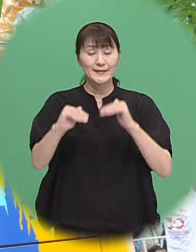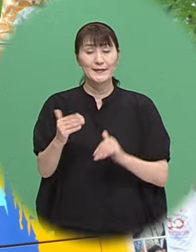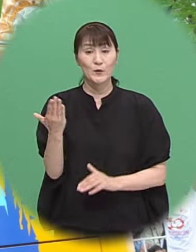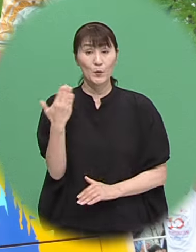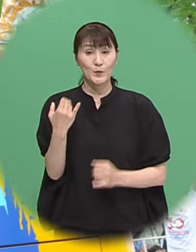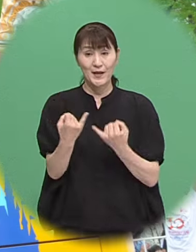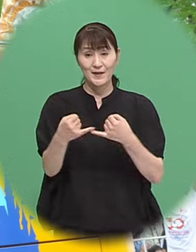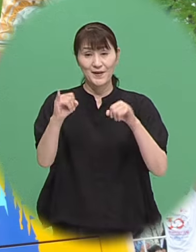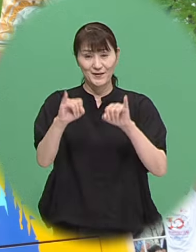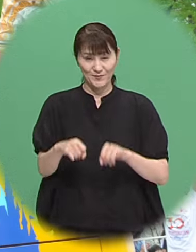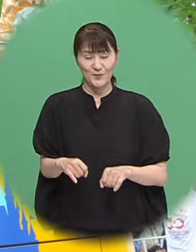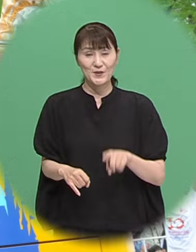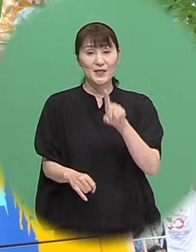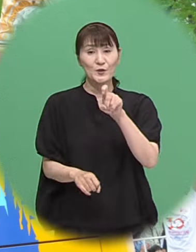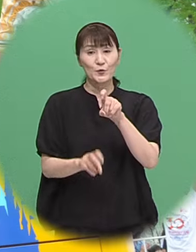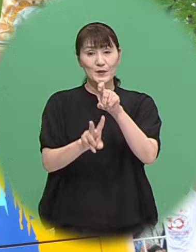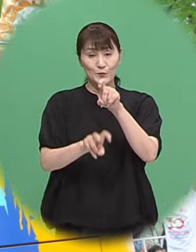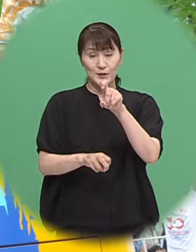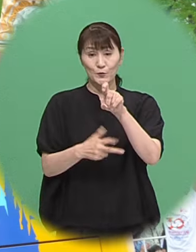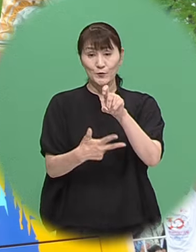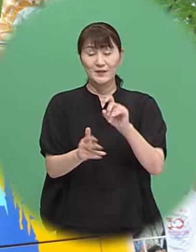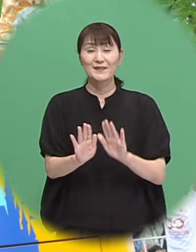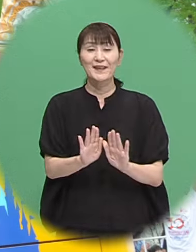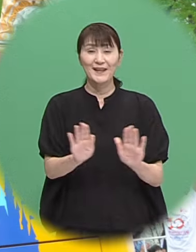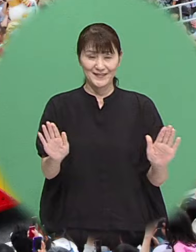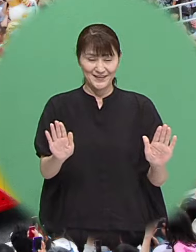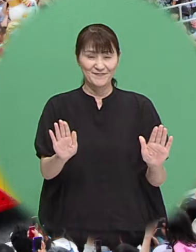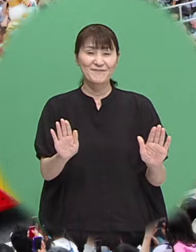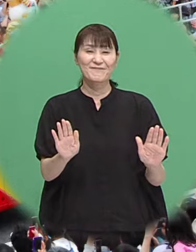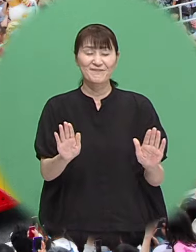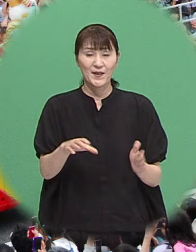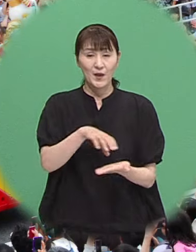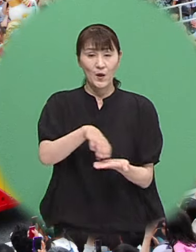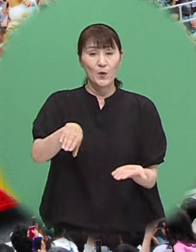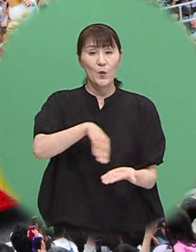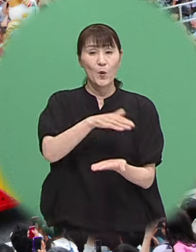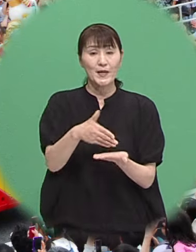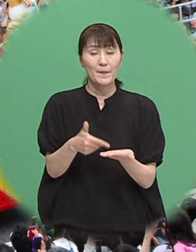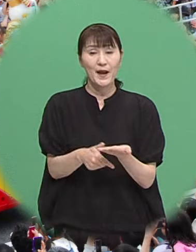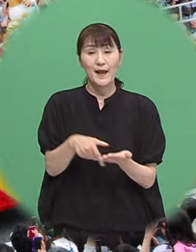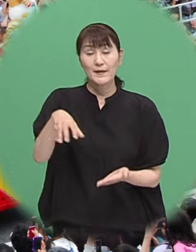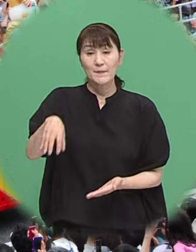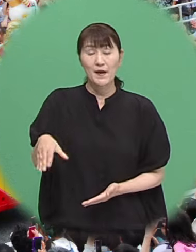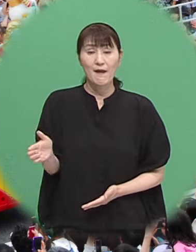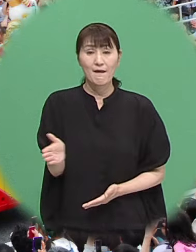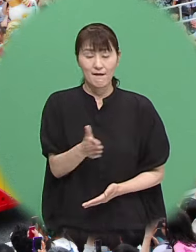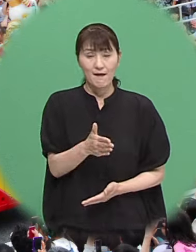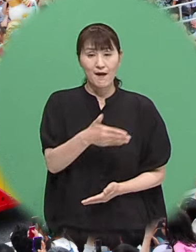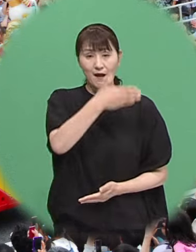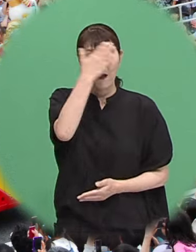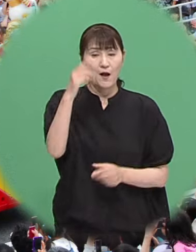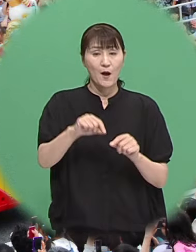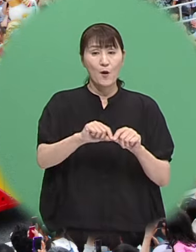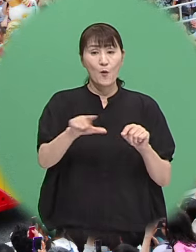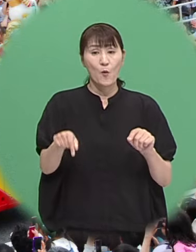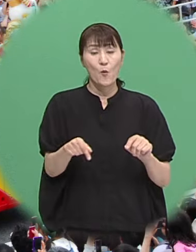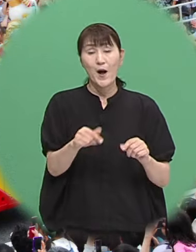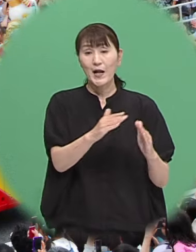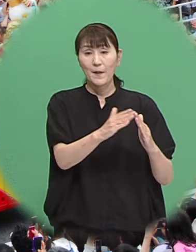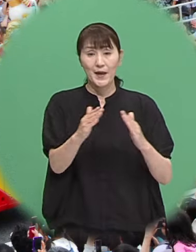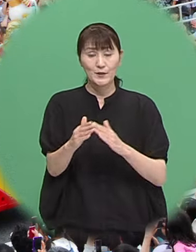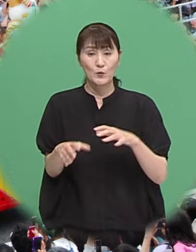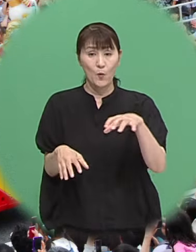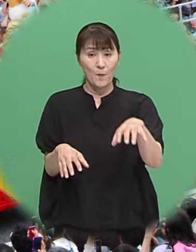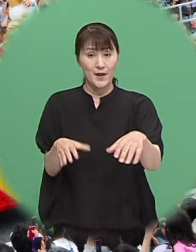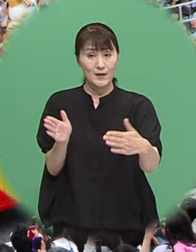て10月27日に開催され郡山駅前周辺から若葉町交差点周辺